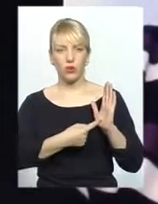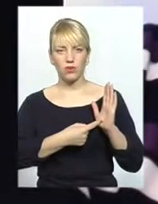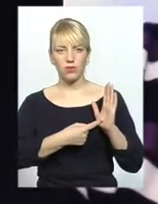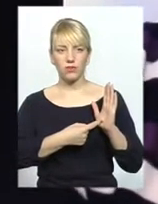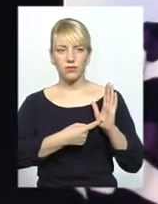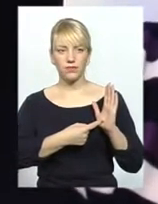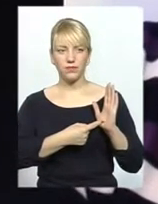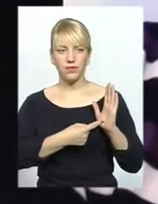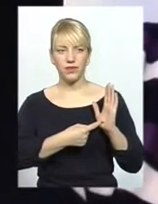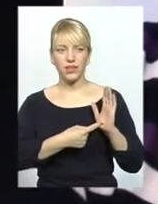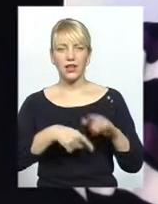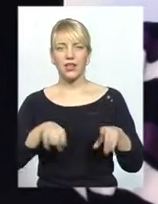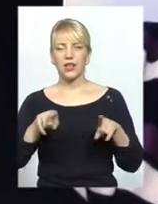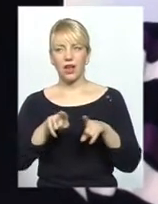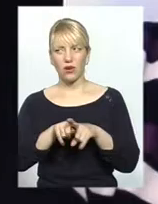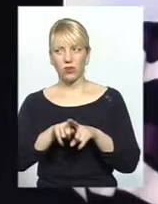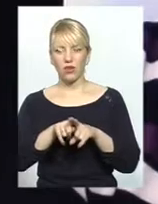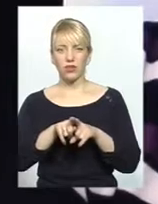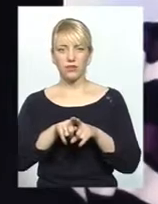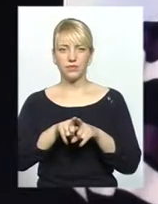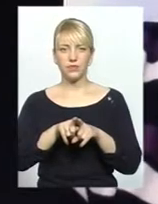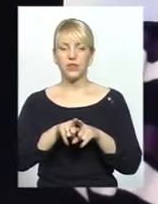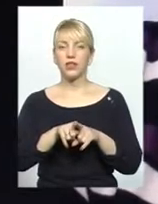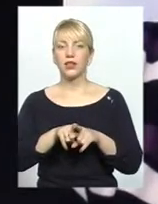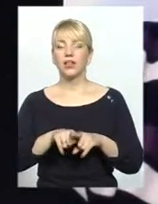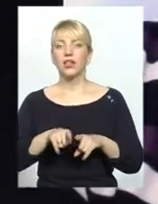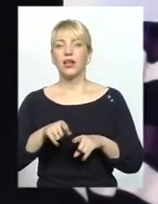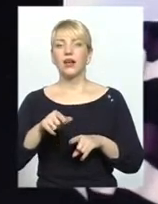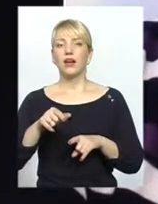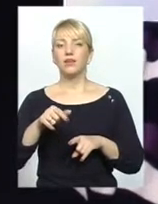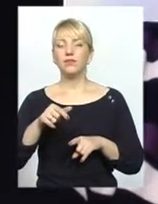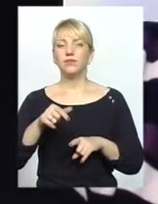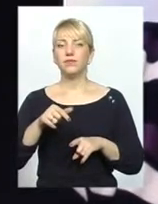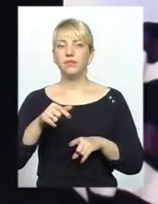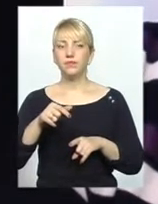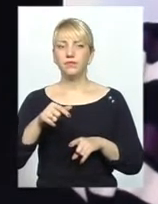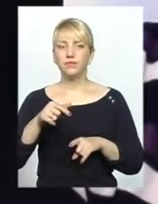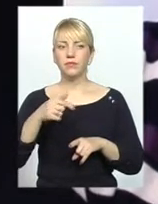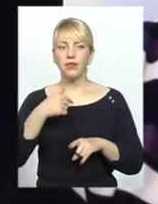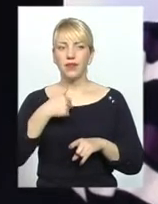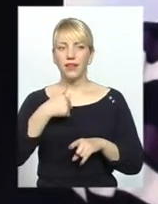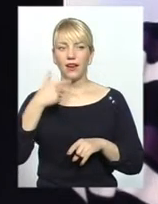глибокий такой. Мені, наверное, легче...